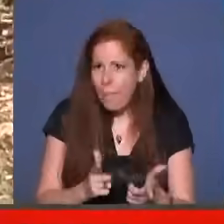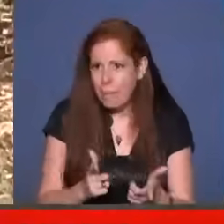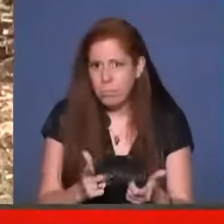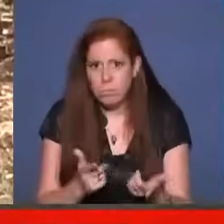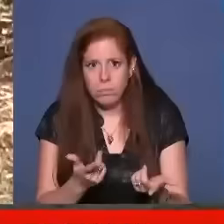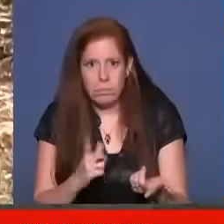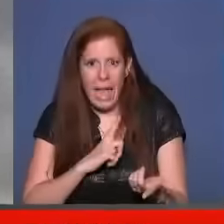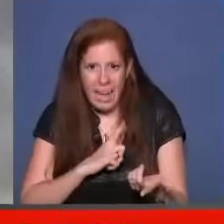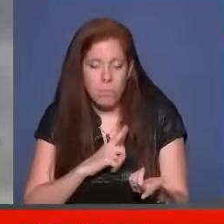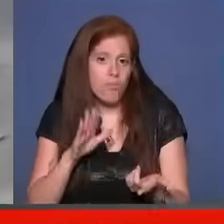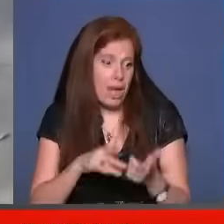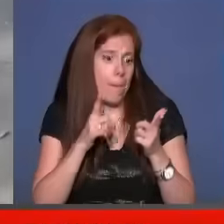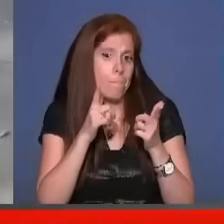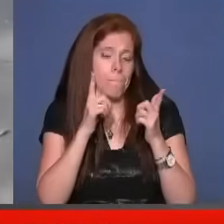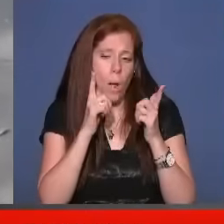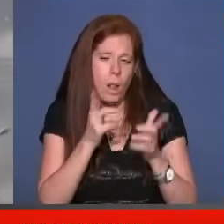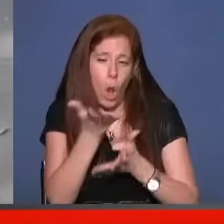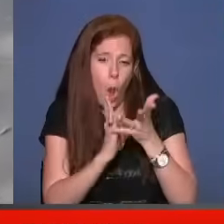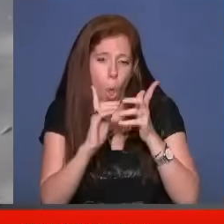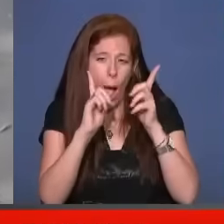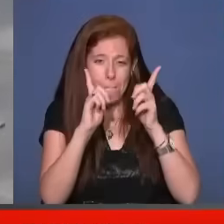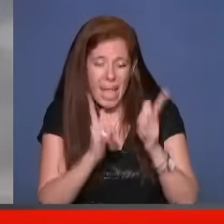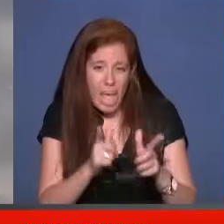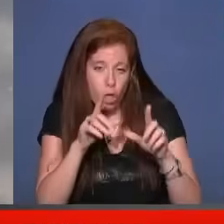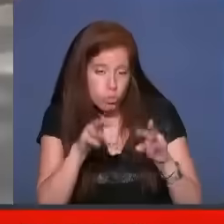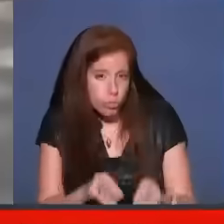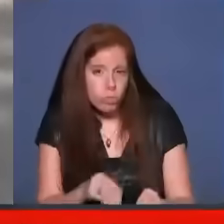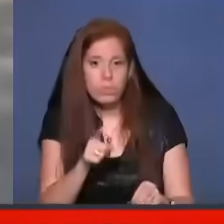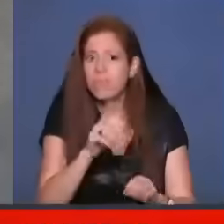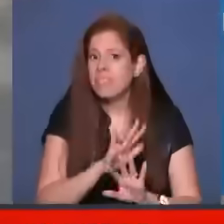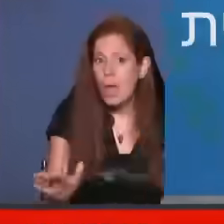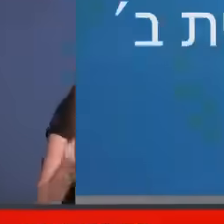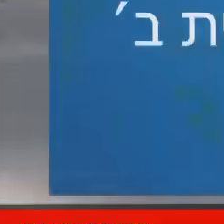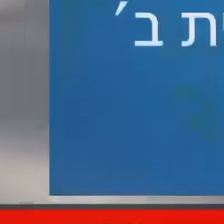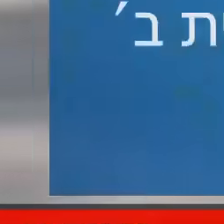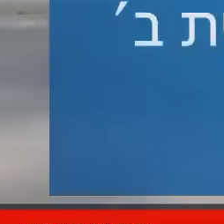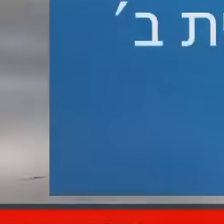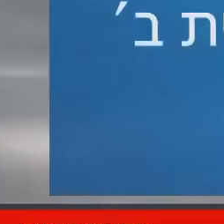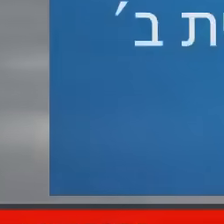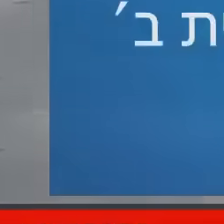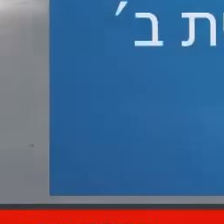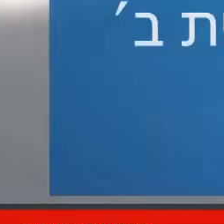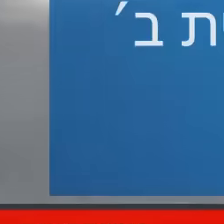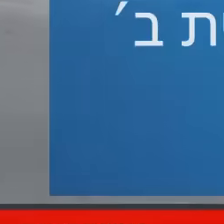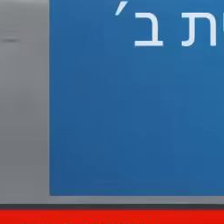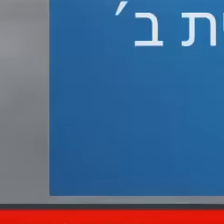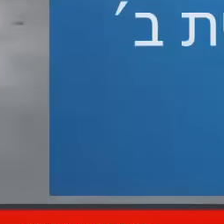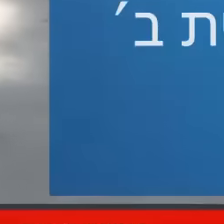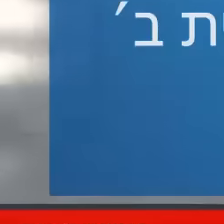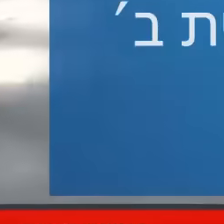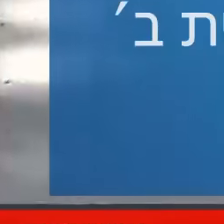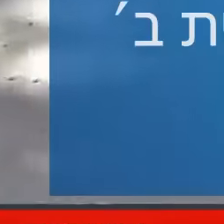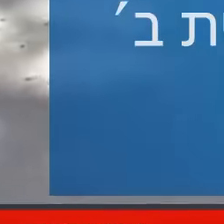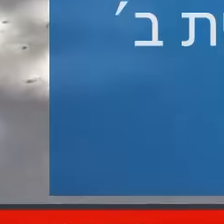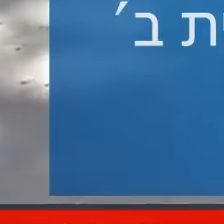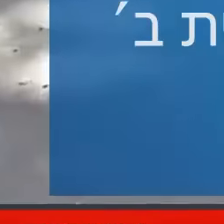חיילים לוחמים וגם לוחמי אש, וזהו, ותוך כדי שאנחנו מתמודדים עם השריפה, כנראה הצד השני